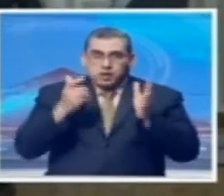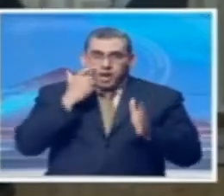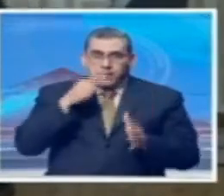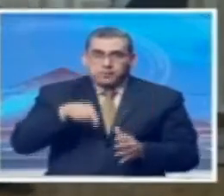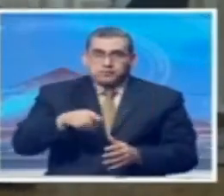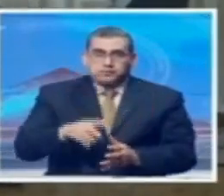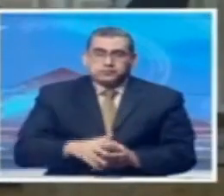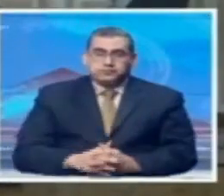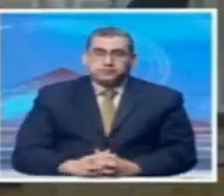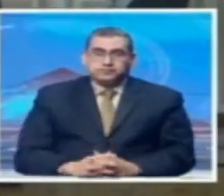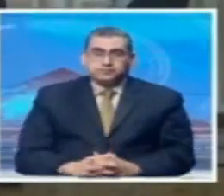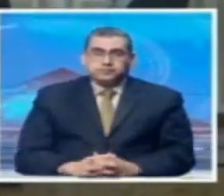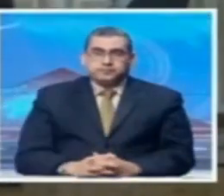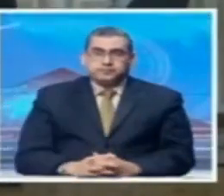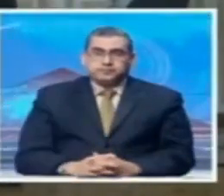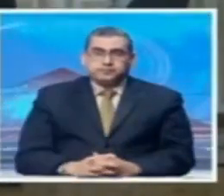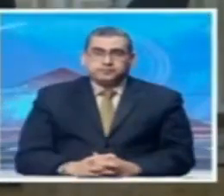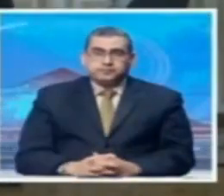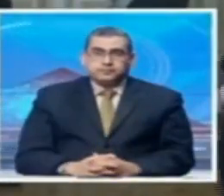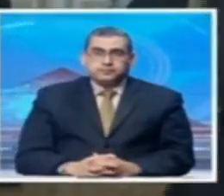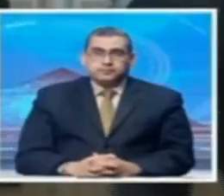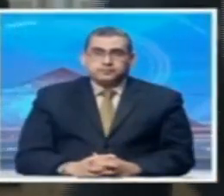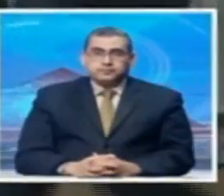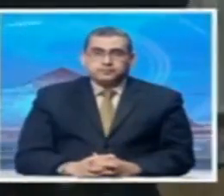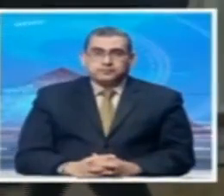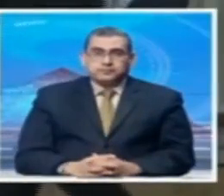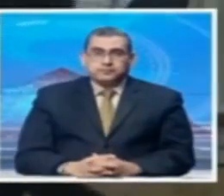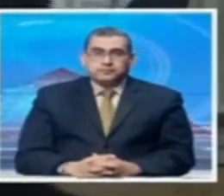في المنطقة.